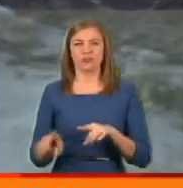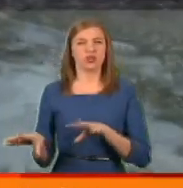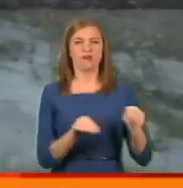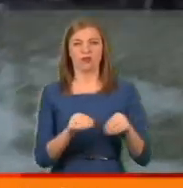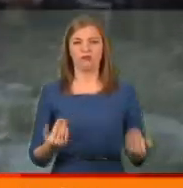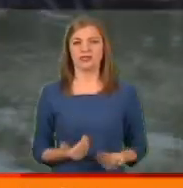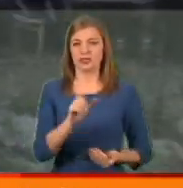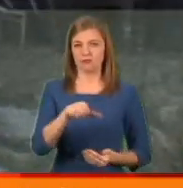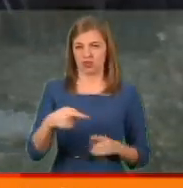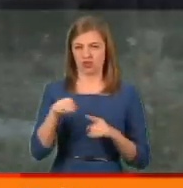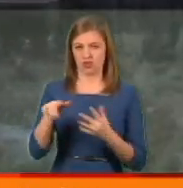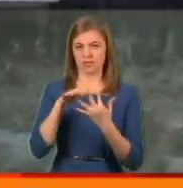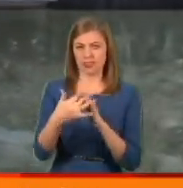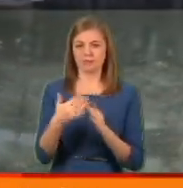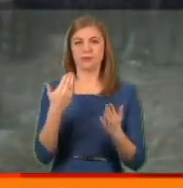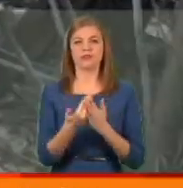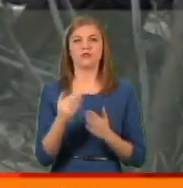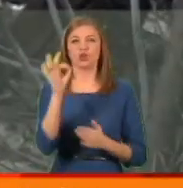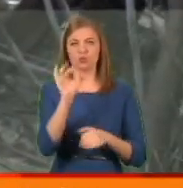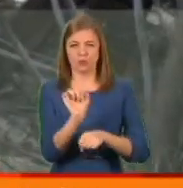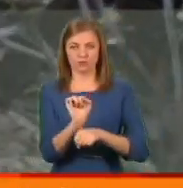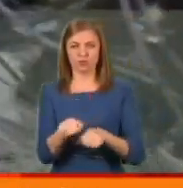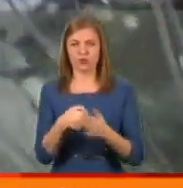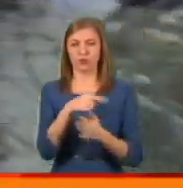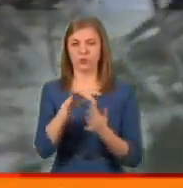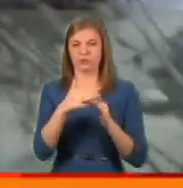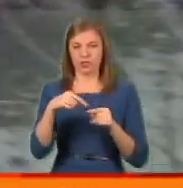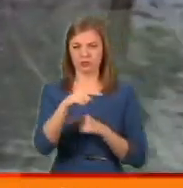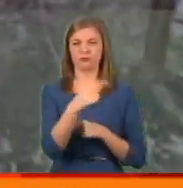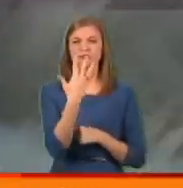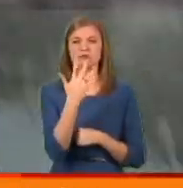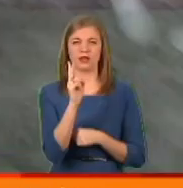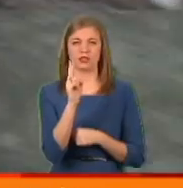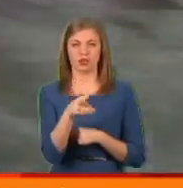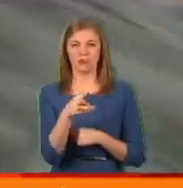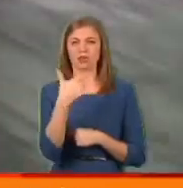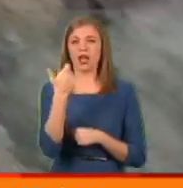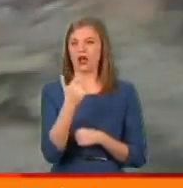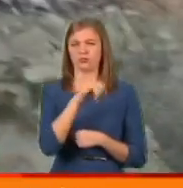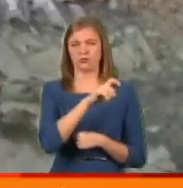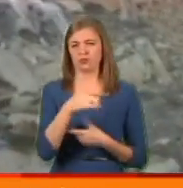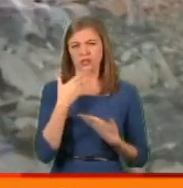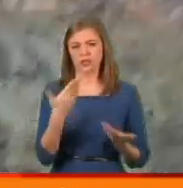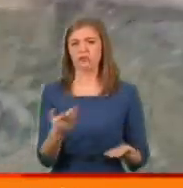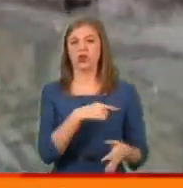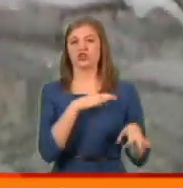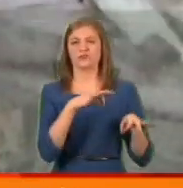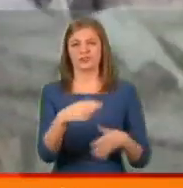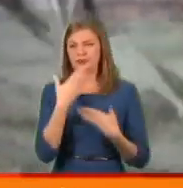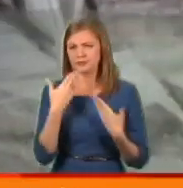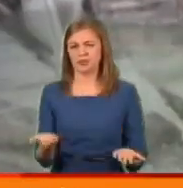евакуювати мешканців Чигарів. Від нульового блокпоста до селища 5 кілометрів. Газу в людей немає, швидка не